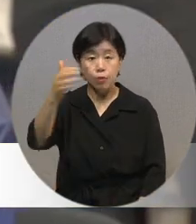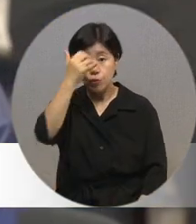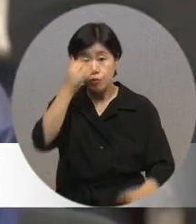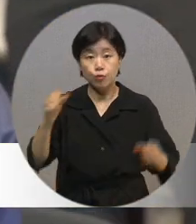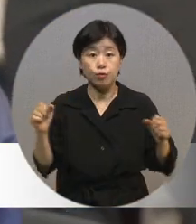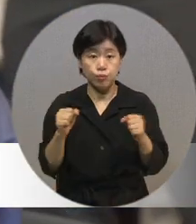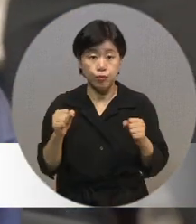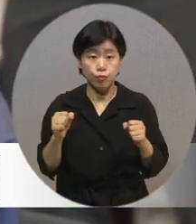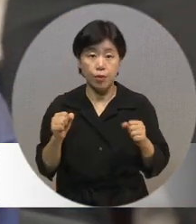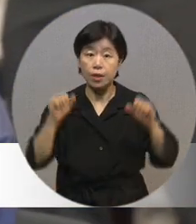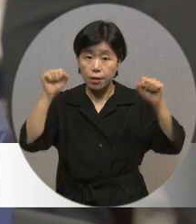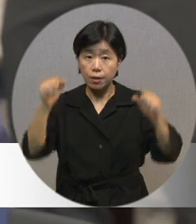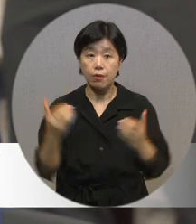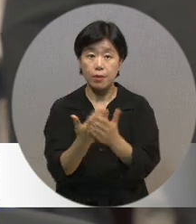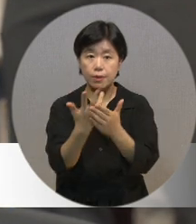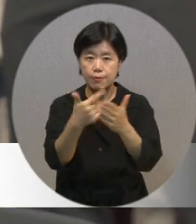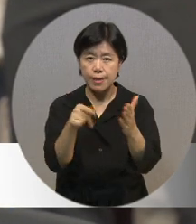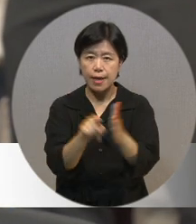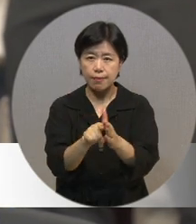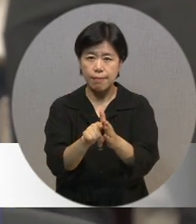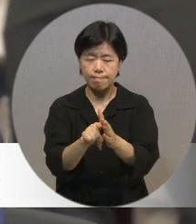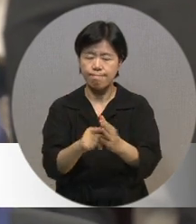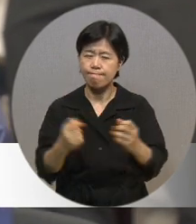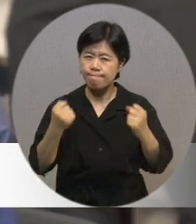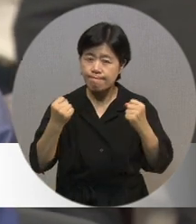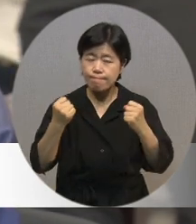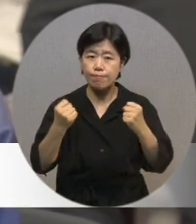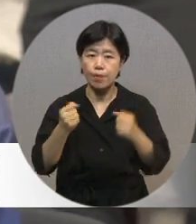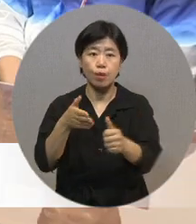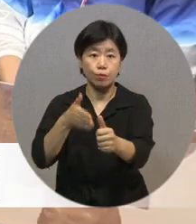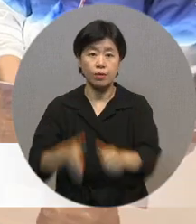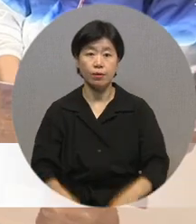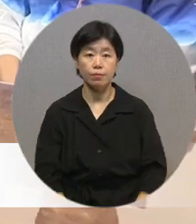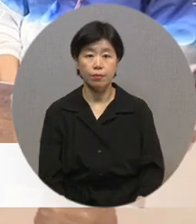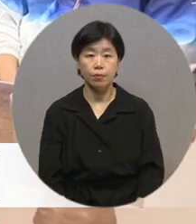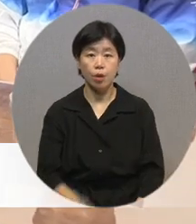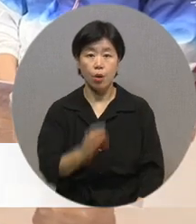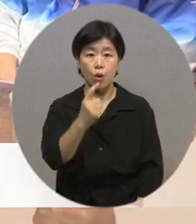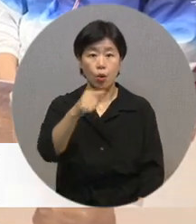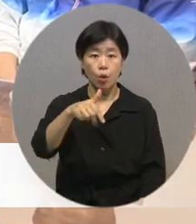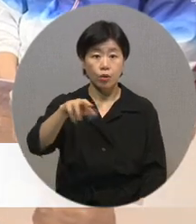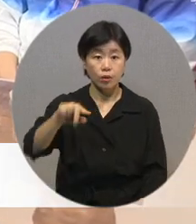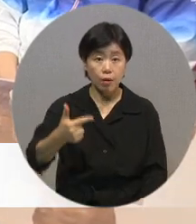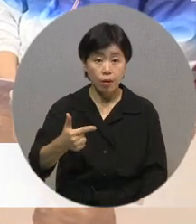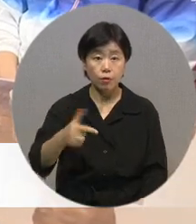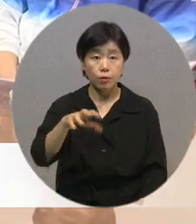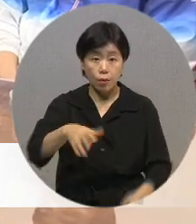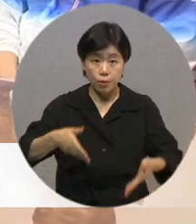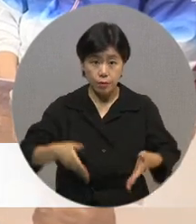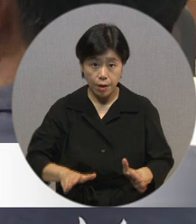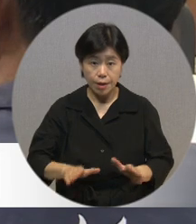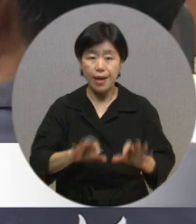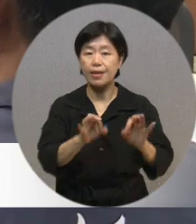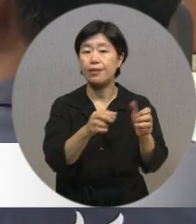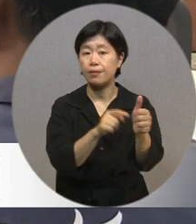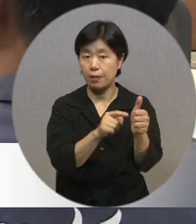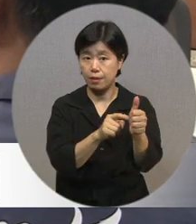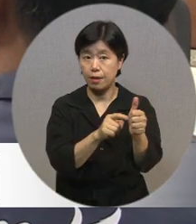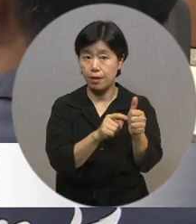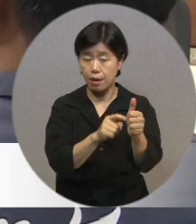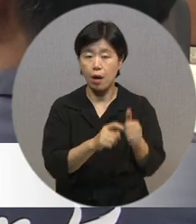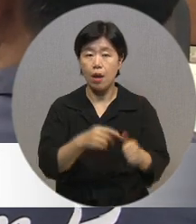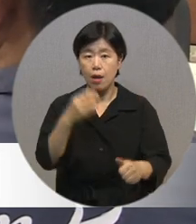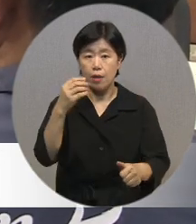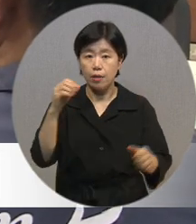체육 발전에 큰 힘이 되어줄 것을 부탁했습니다. 충북 옥천 출신인 김우진 선수는 충북체육고